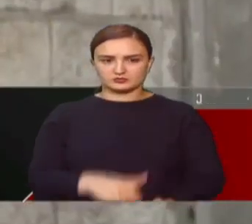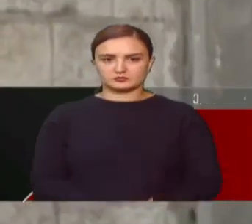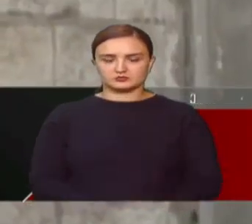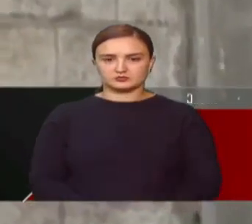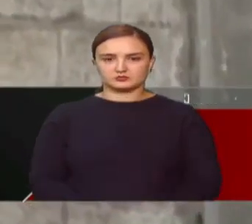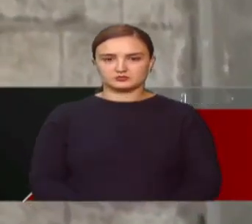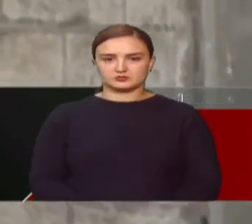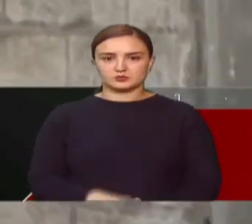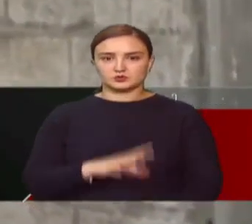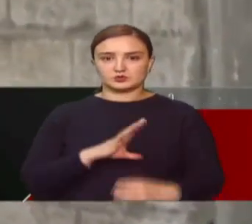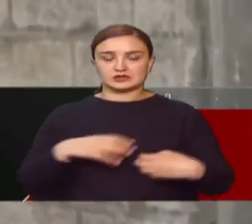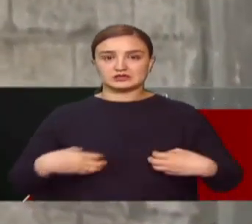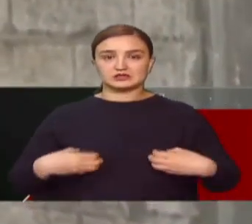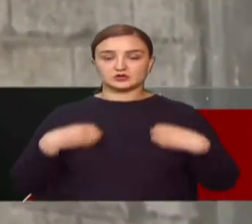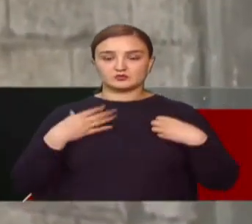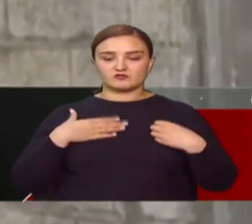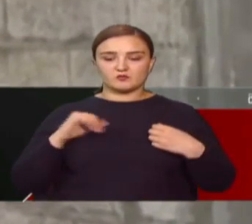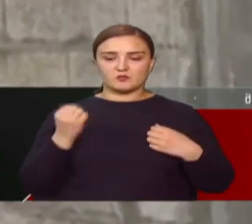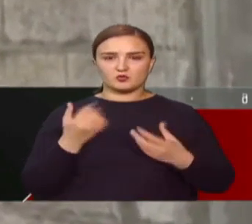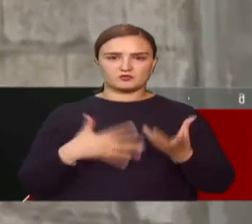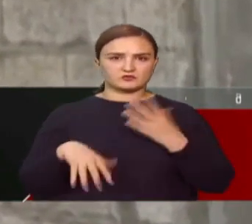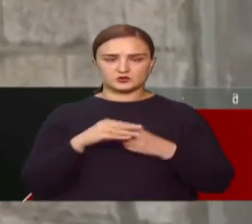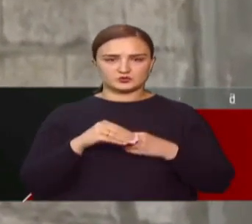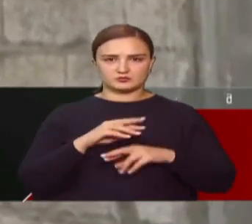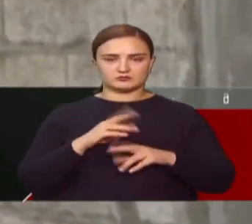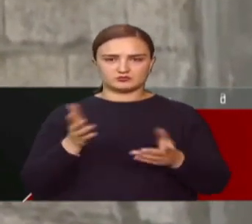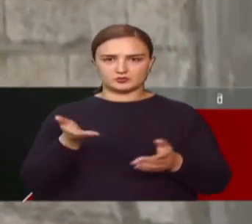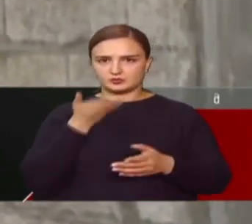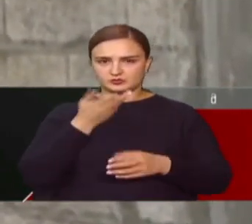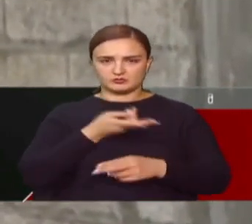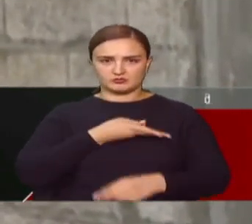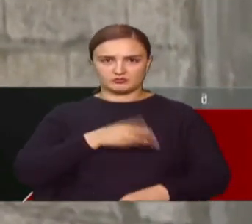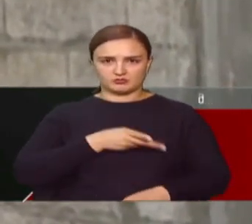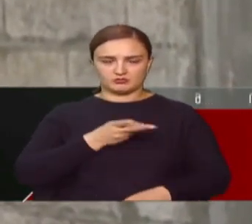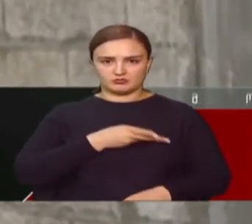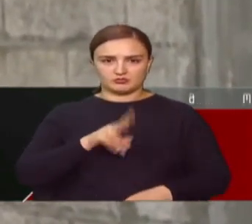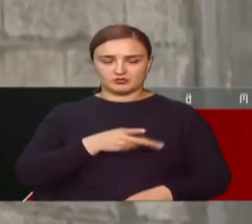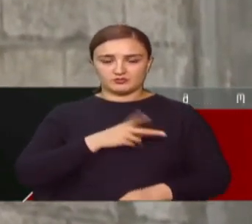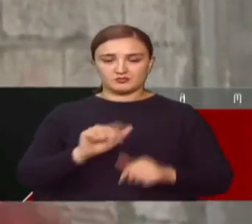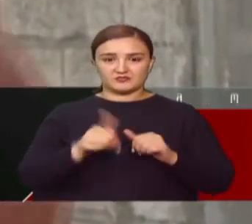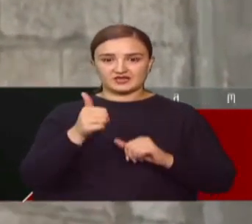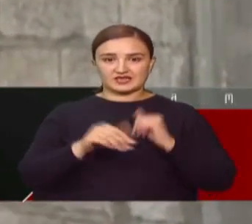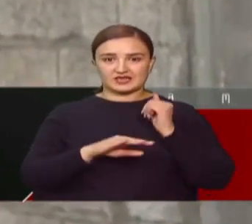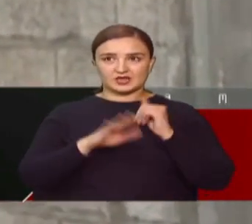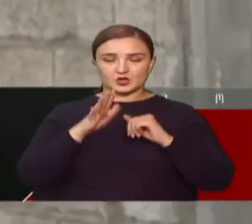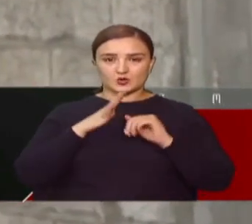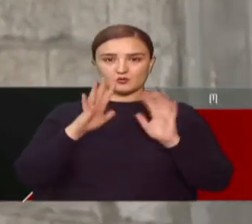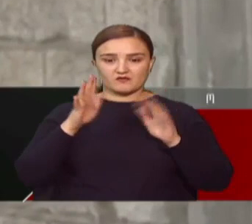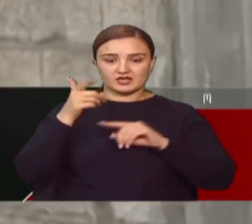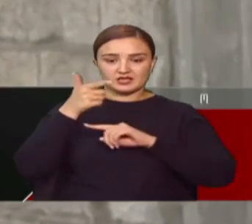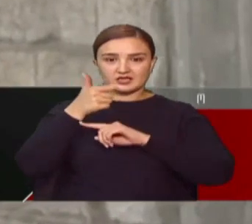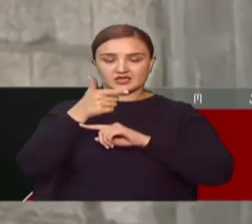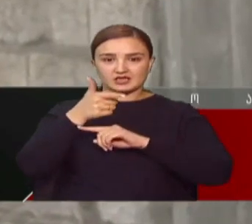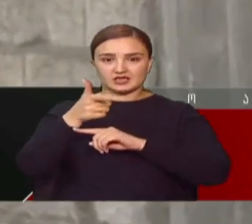Ეს იყო კატასტროფა. ჩემი ყველა მეგობარი გარდაცვლილია. Ჩვენი ერთ-ერთი მეგობარი თავიდან ხეობის ზემოდან იღებდა მოვლენებს. Ახლა